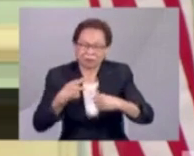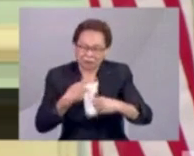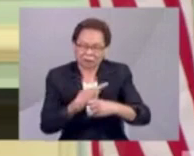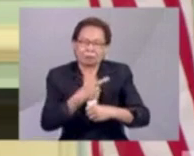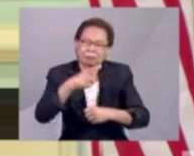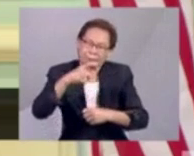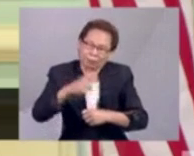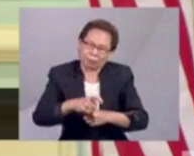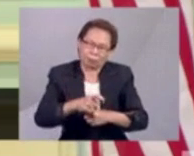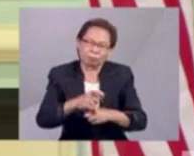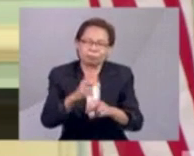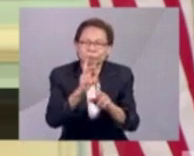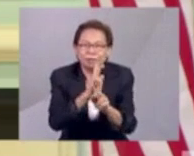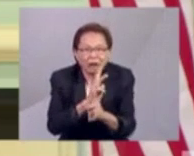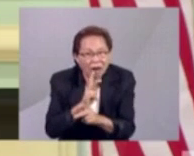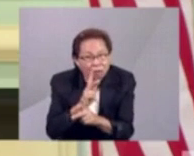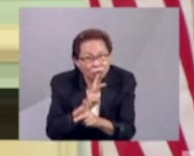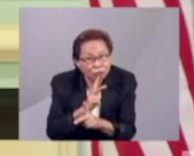perlu berhati-hati